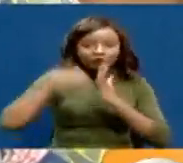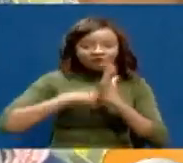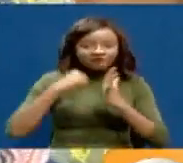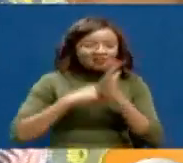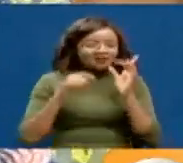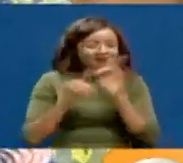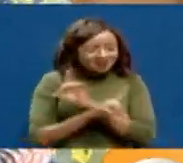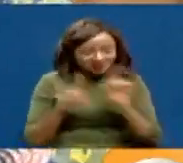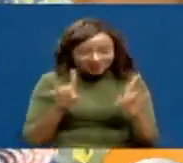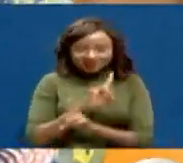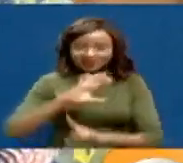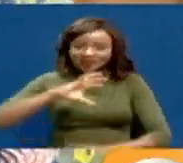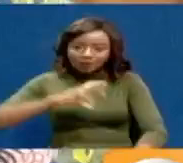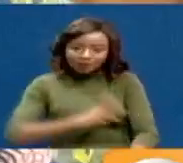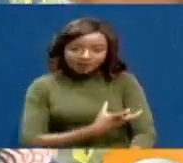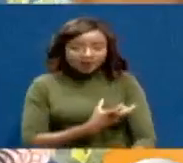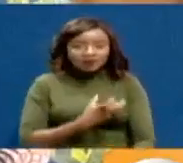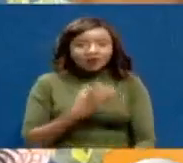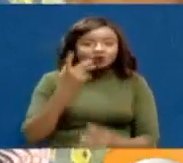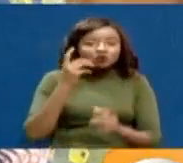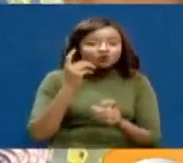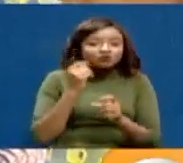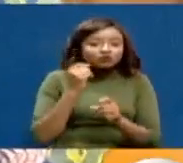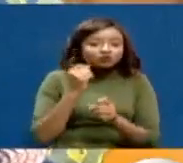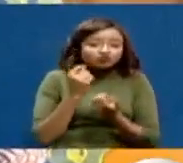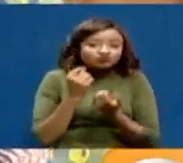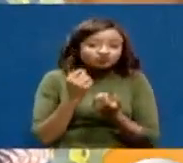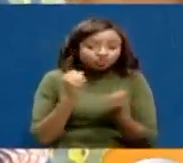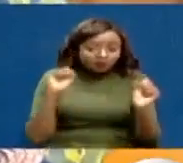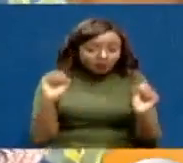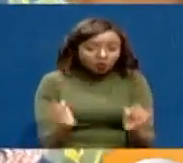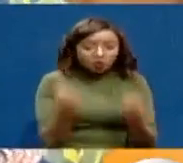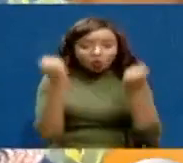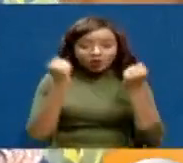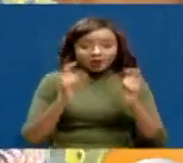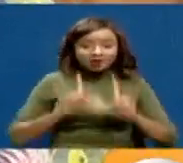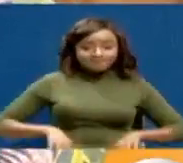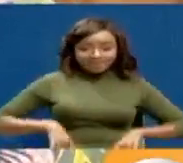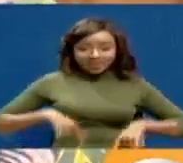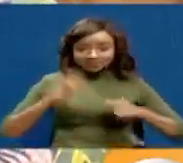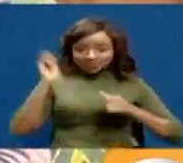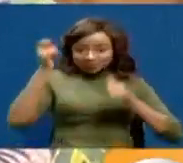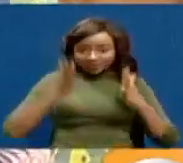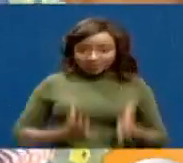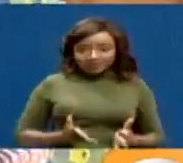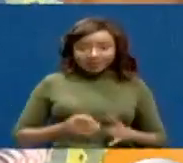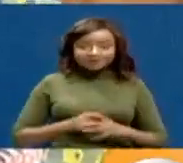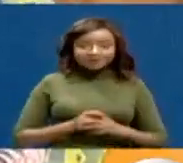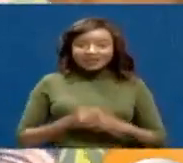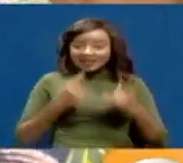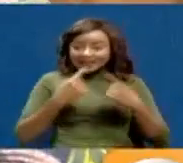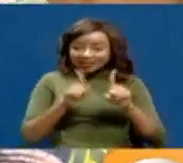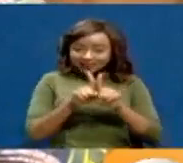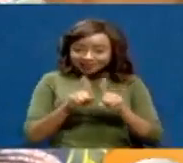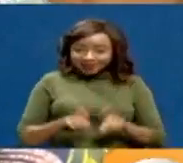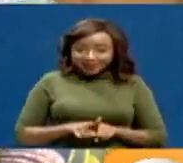lote tuwezavyo kuhakikisha ya kwamba tumeokoa maisha ya wananchi wetu, lakini